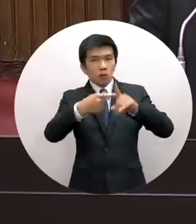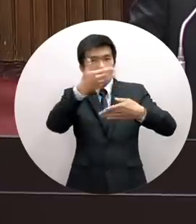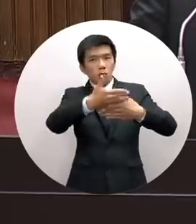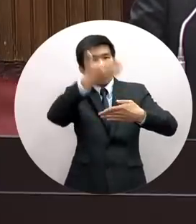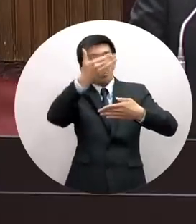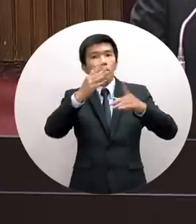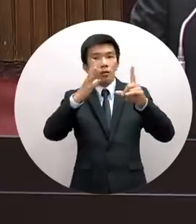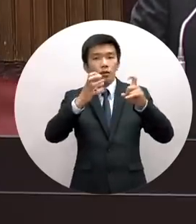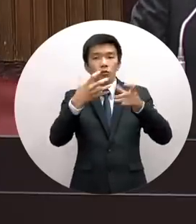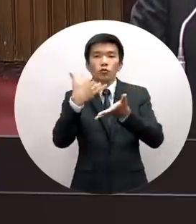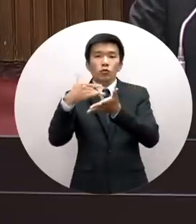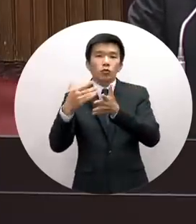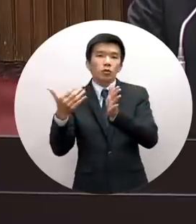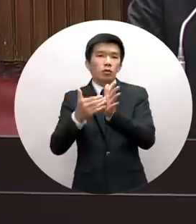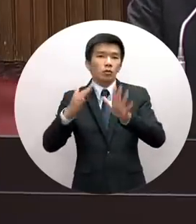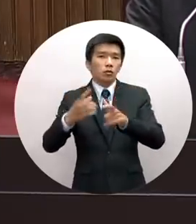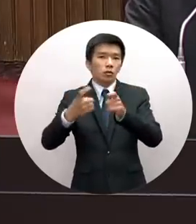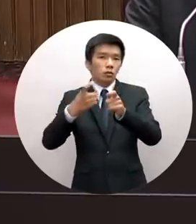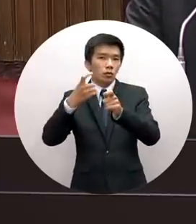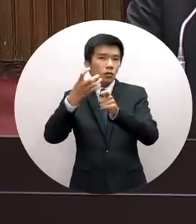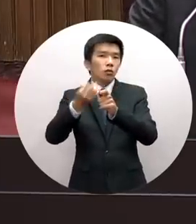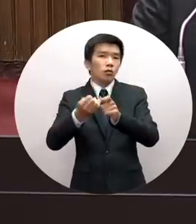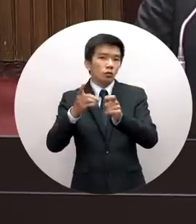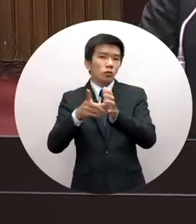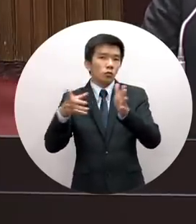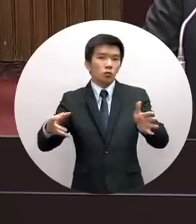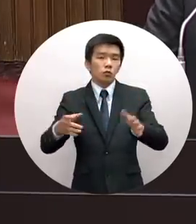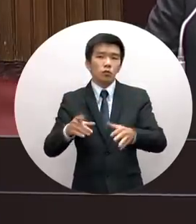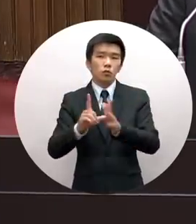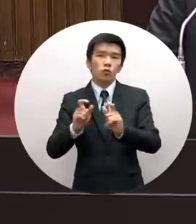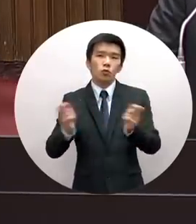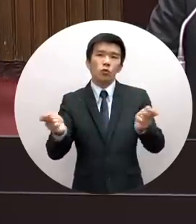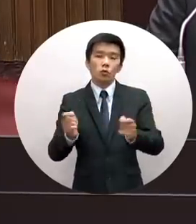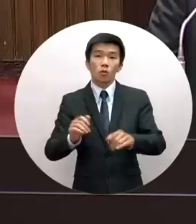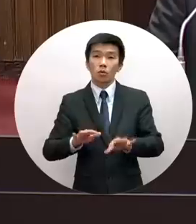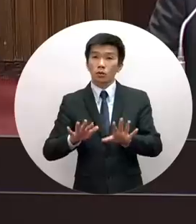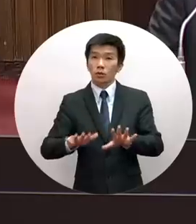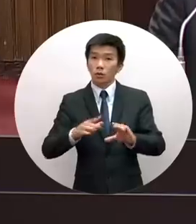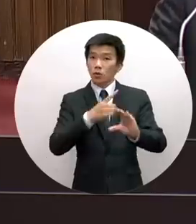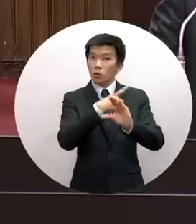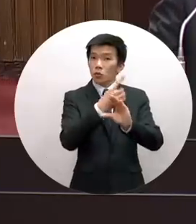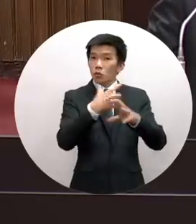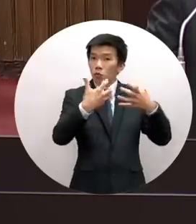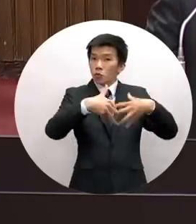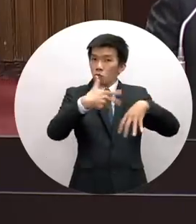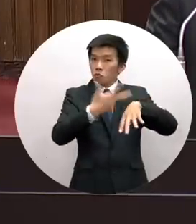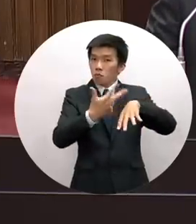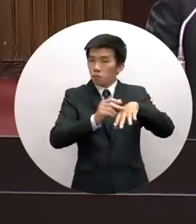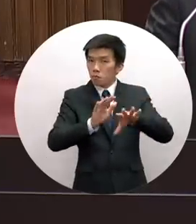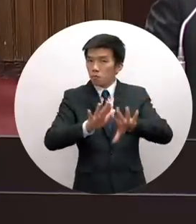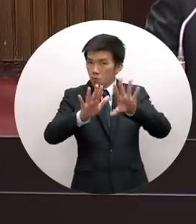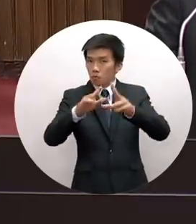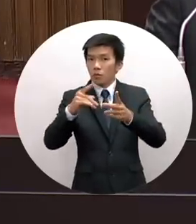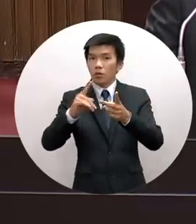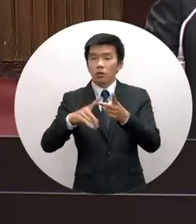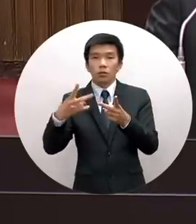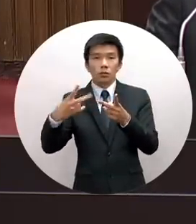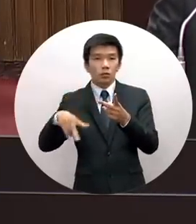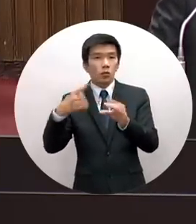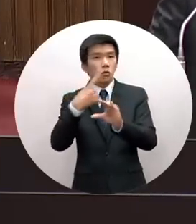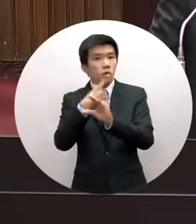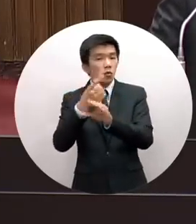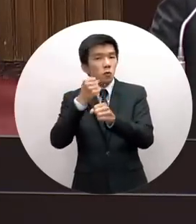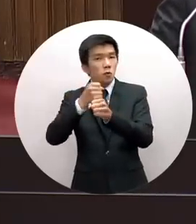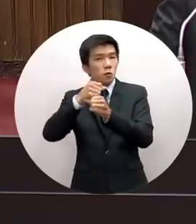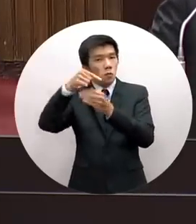十几年。那现在关于消防，除了机具进步及消防的运